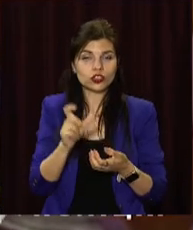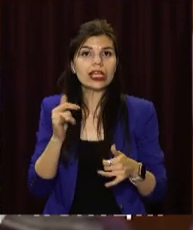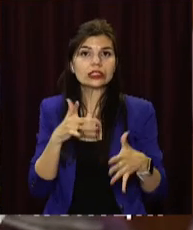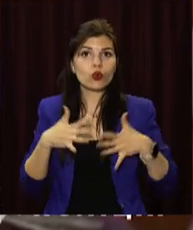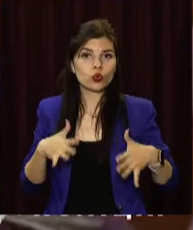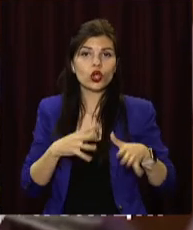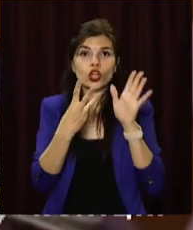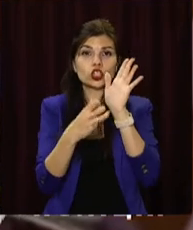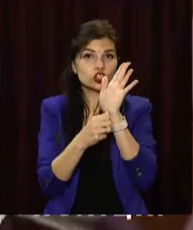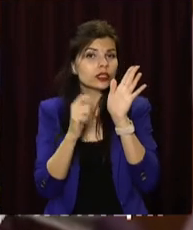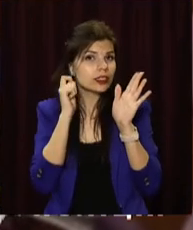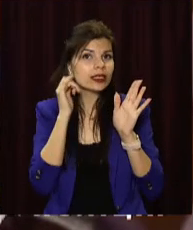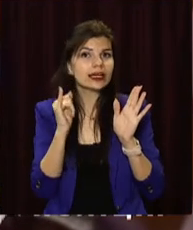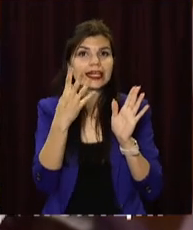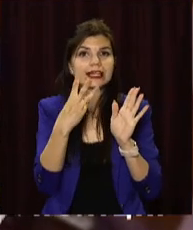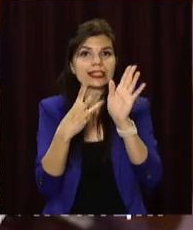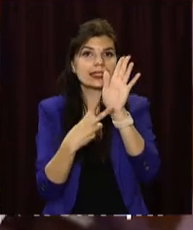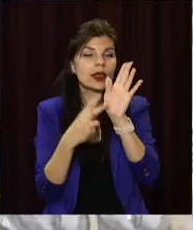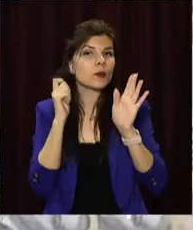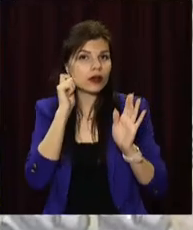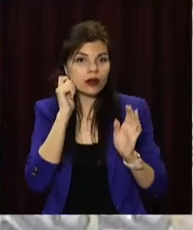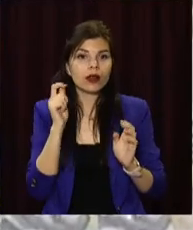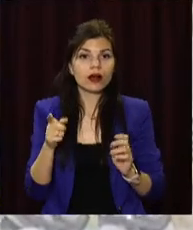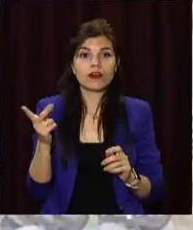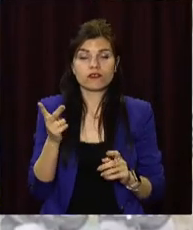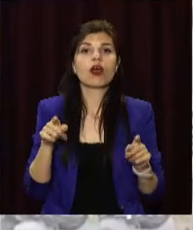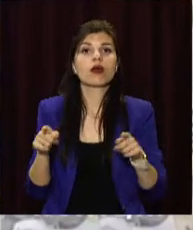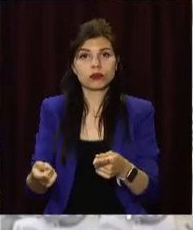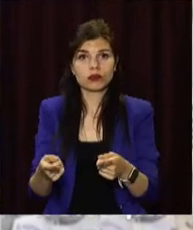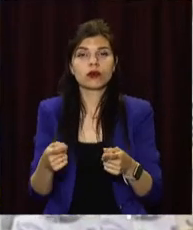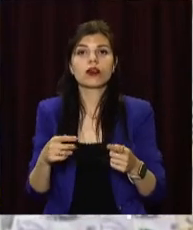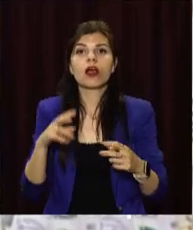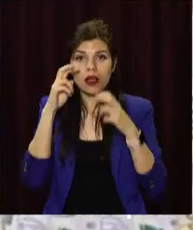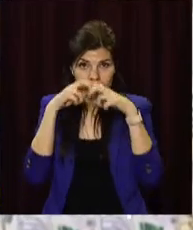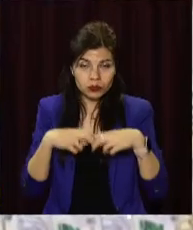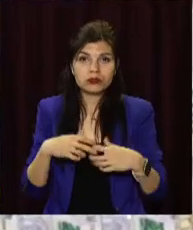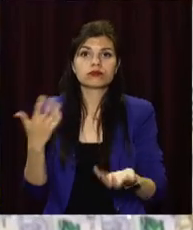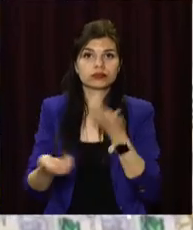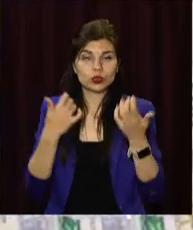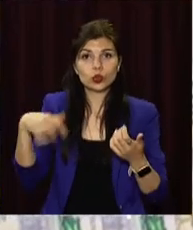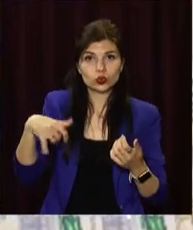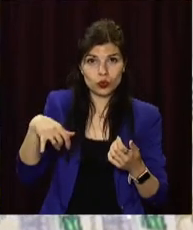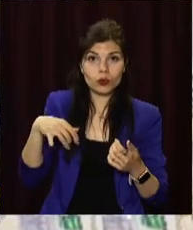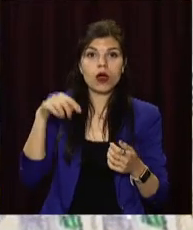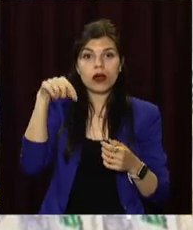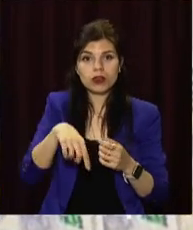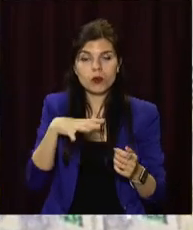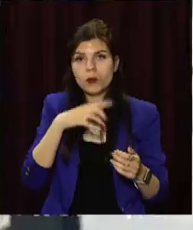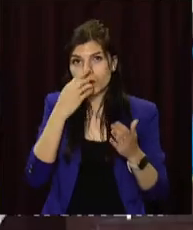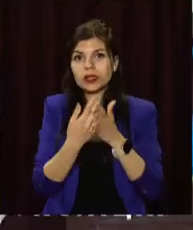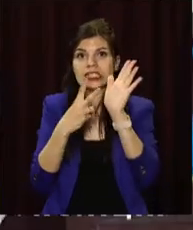Грузії – 36 та 37 років. Підозрюваних затримали, в ході обшуку вилучили в них сумку. У ній було